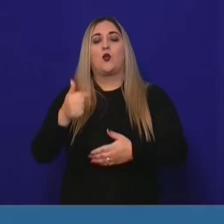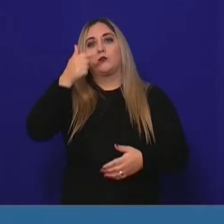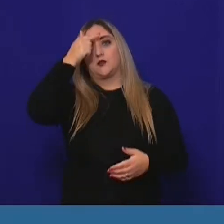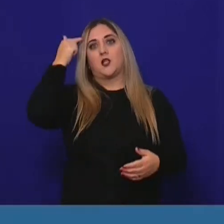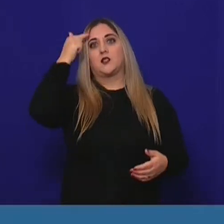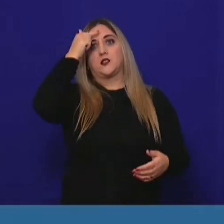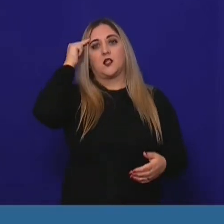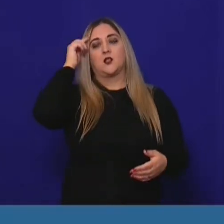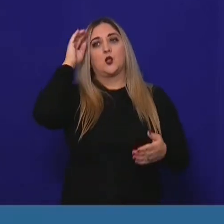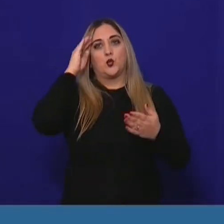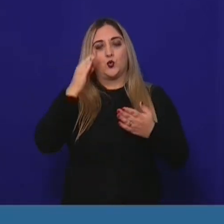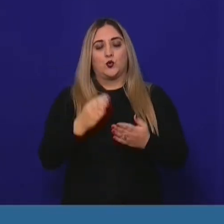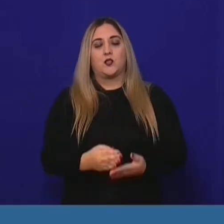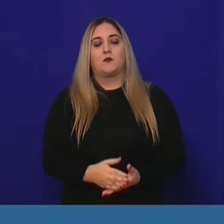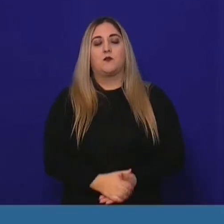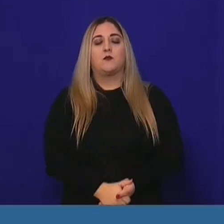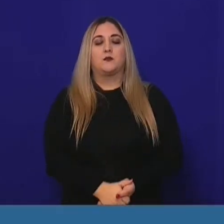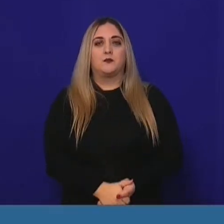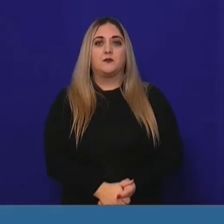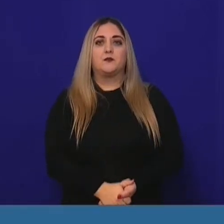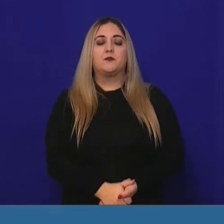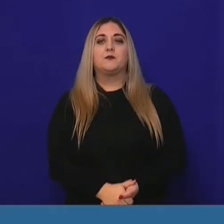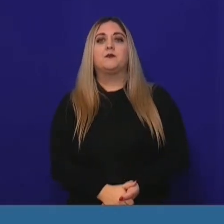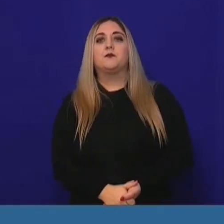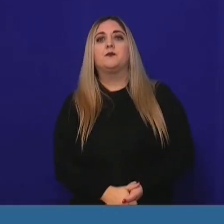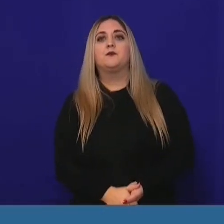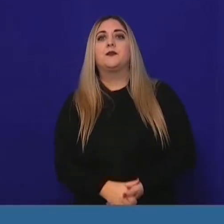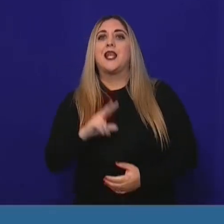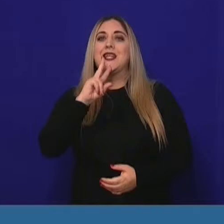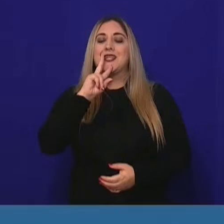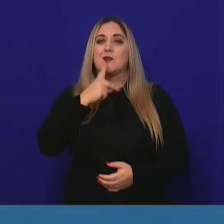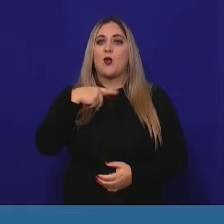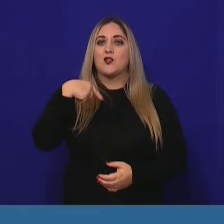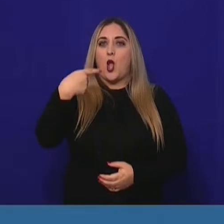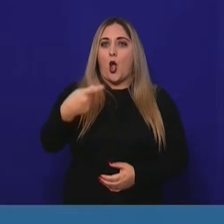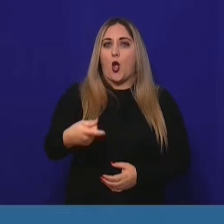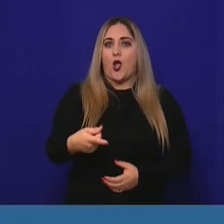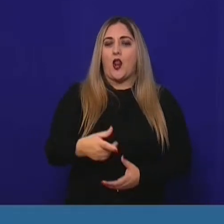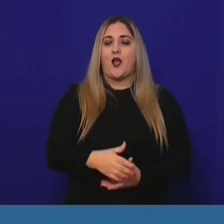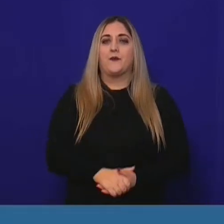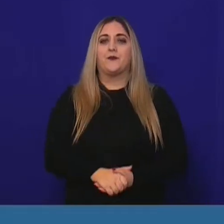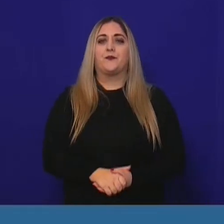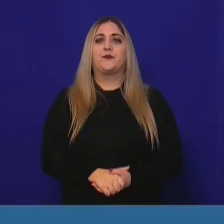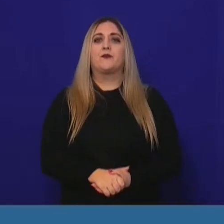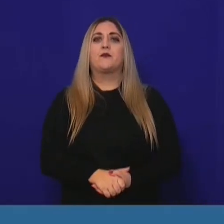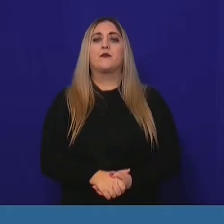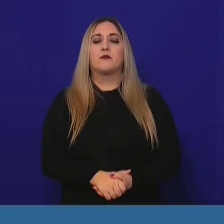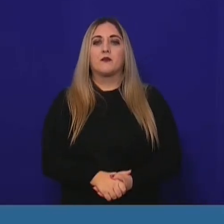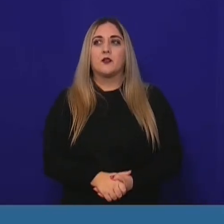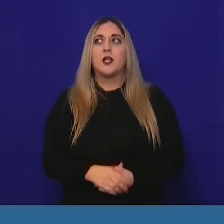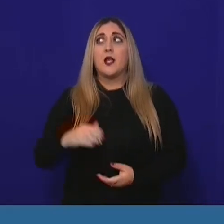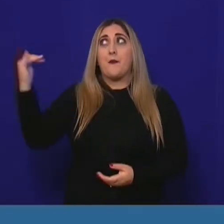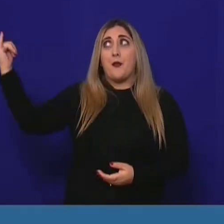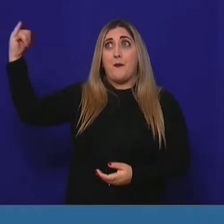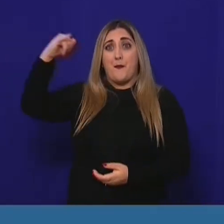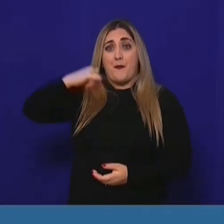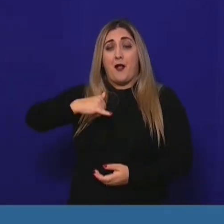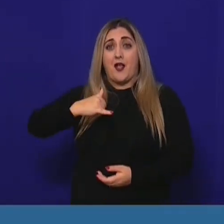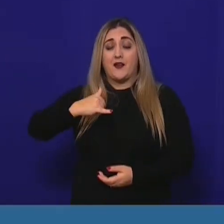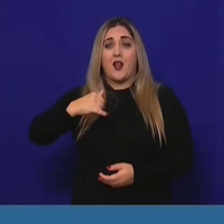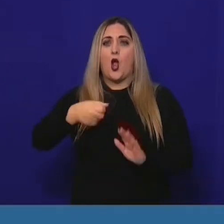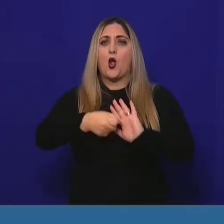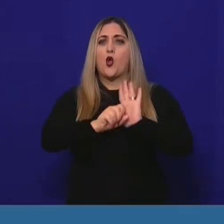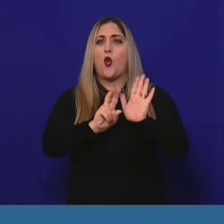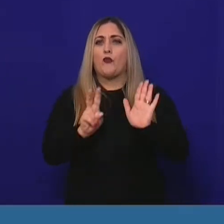ħsieb il-każijiet meta jkun hemm xi każijiet. Fuq il-każijiet ta' varjanti li rajna mill-Ingilterra